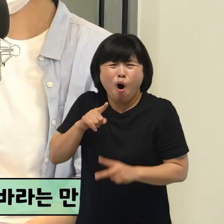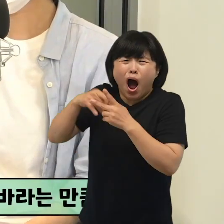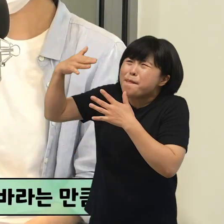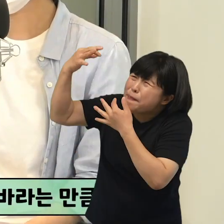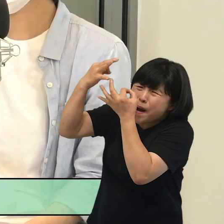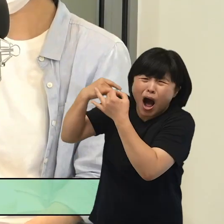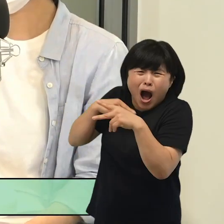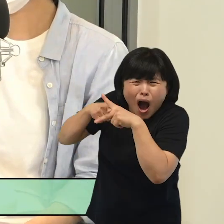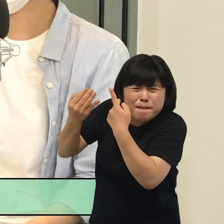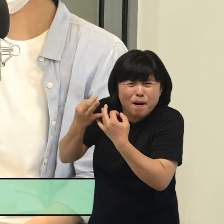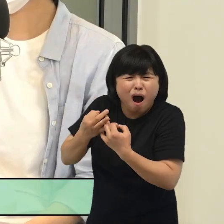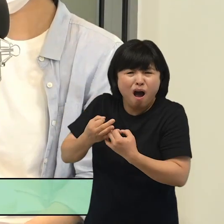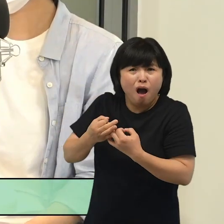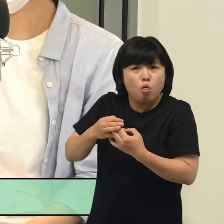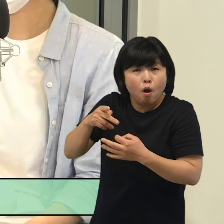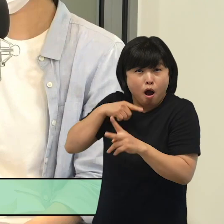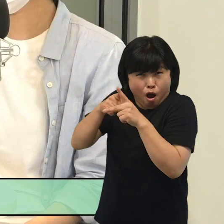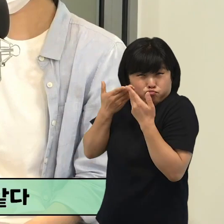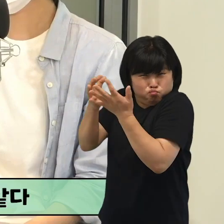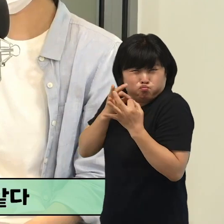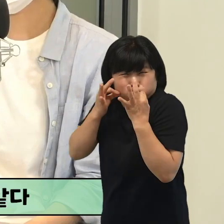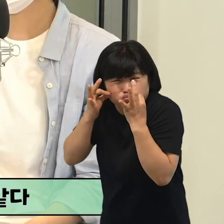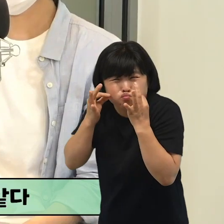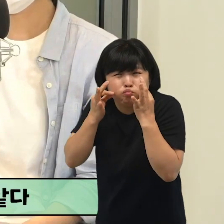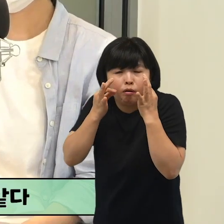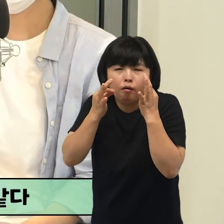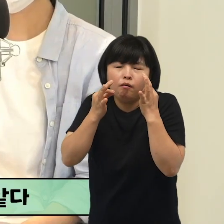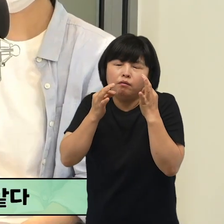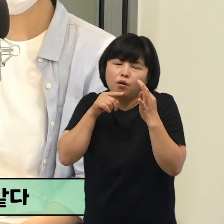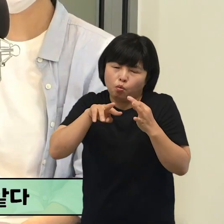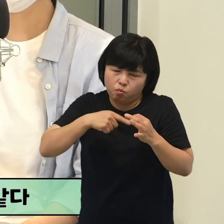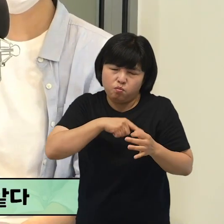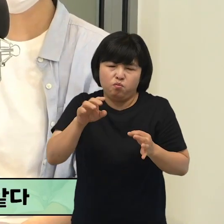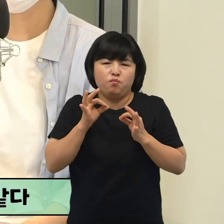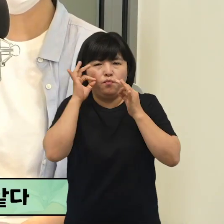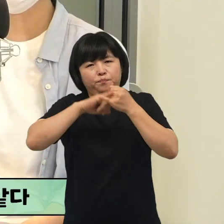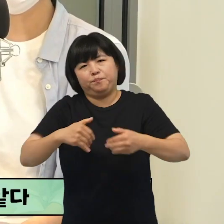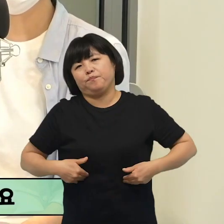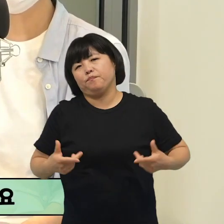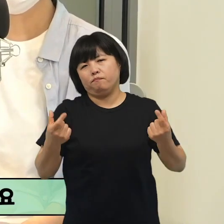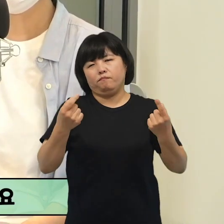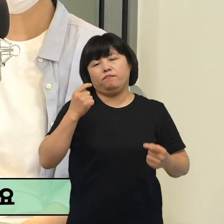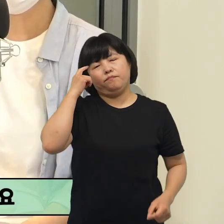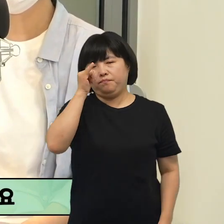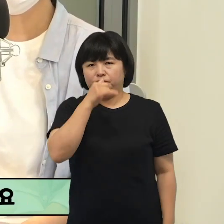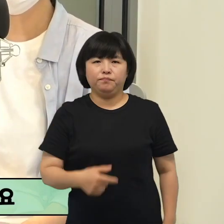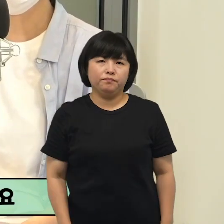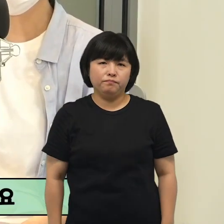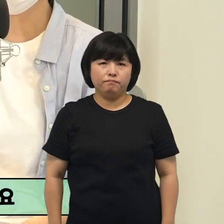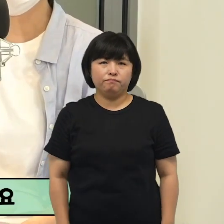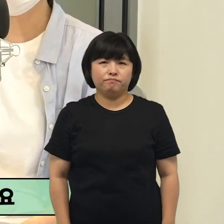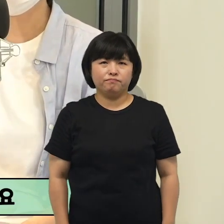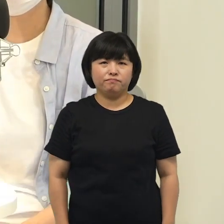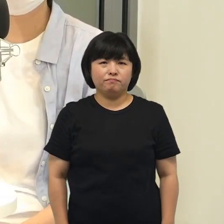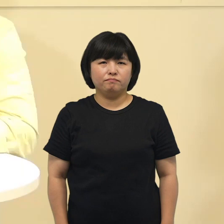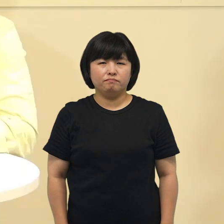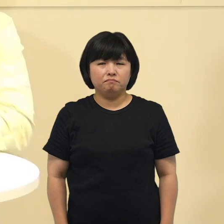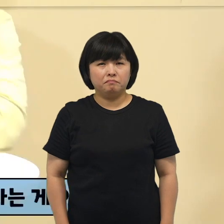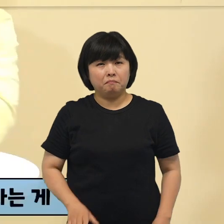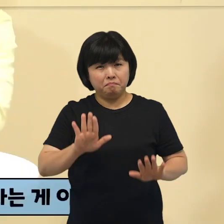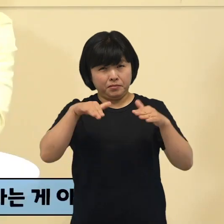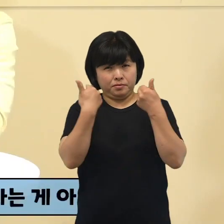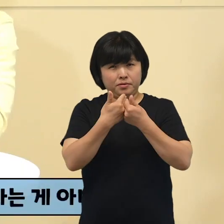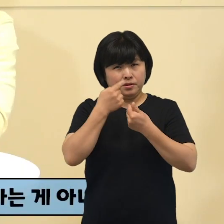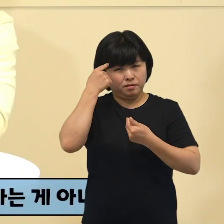만큼 우리도 그분들을 이해하고 존중하려는 노력이 필요할 것 같다 이런 생각이 들었던 것 같아요. 맞습니다.